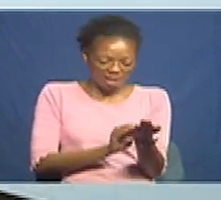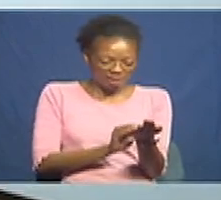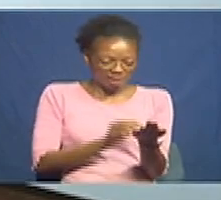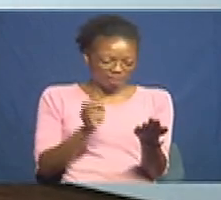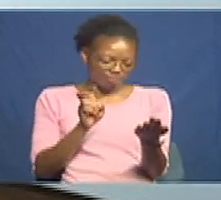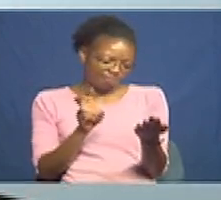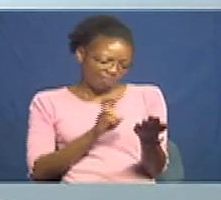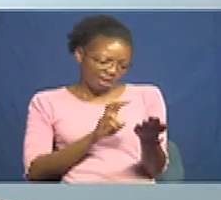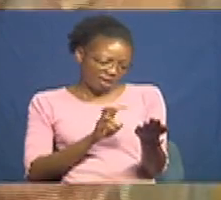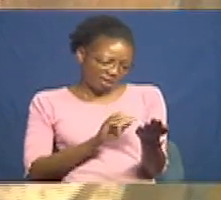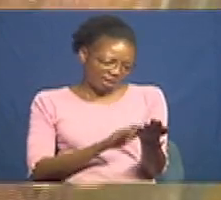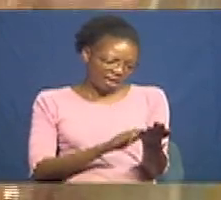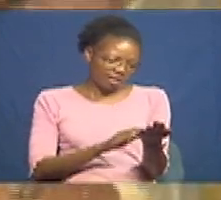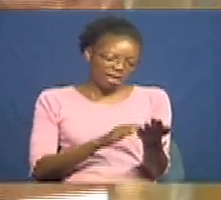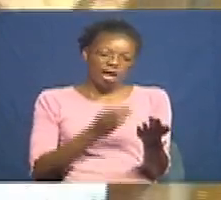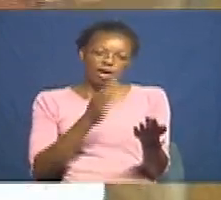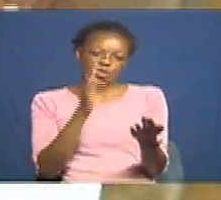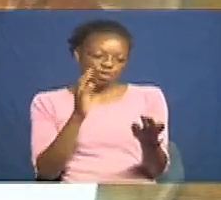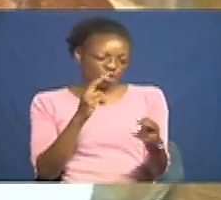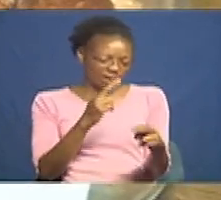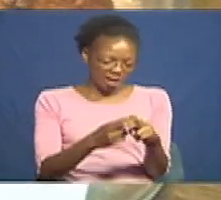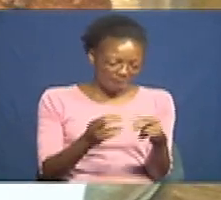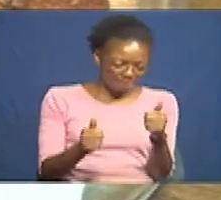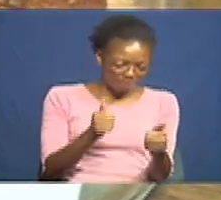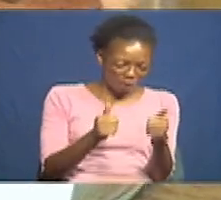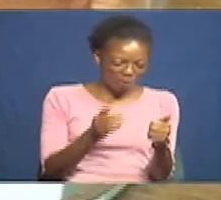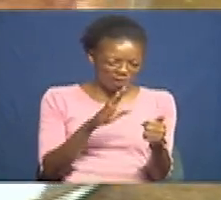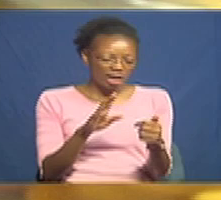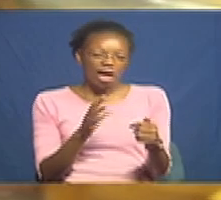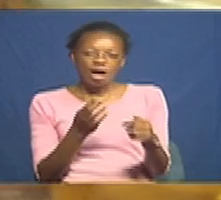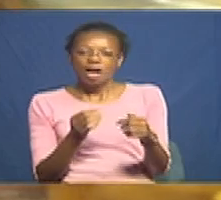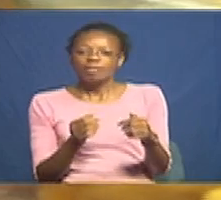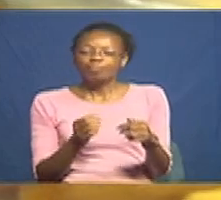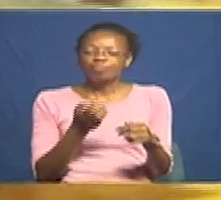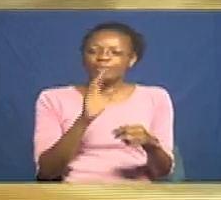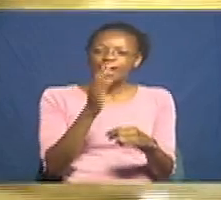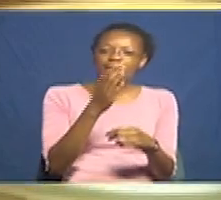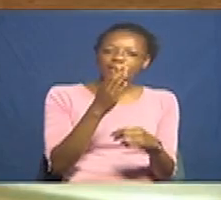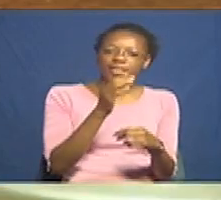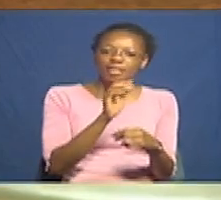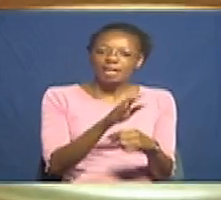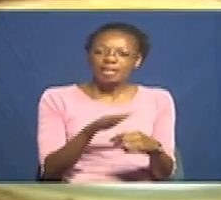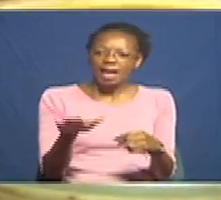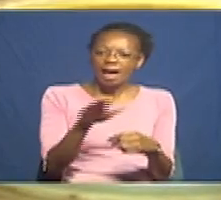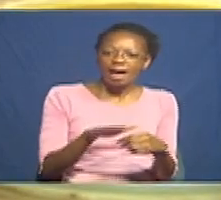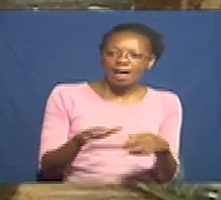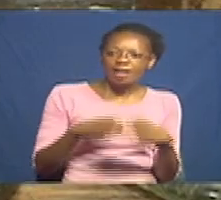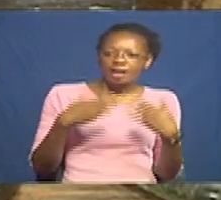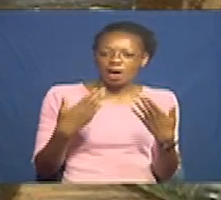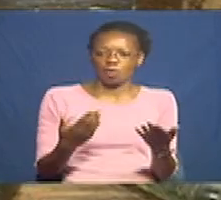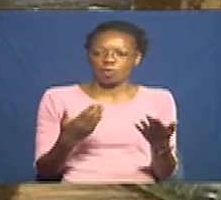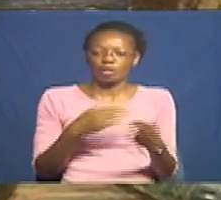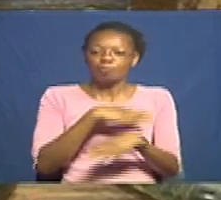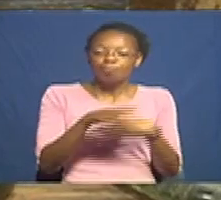glue ingine ya kawaida. Si mmea yote inayoweza kuhifadhiwa kwa kabati. Kwa mfano, kuna matunda na mbegu kama